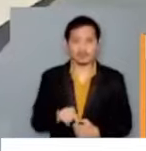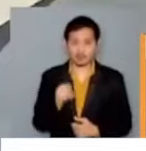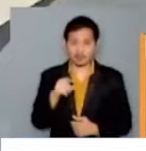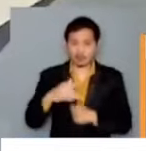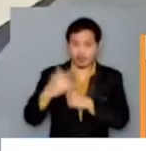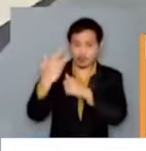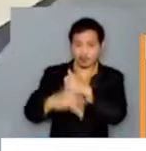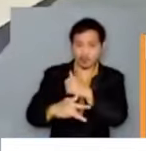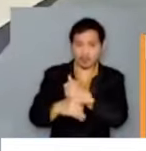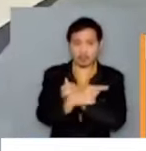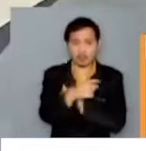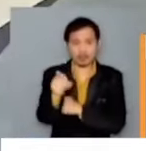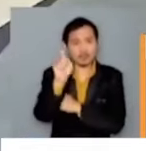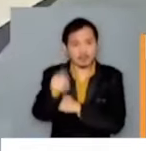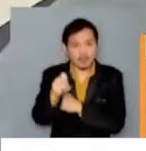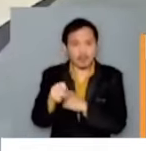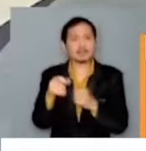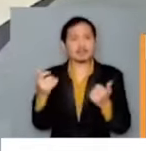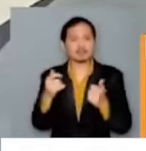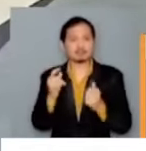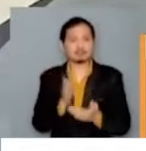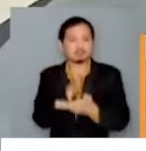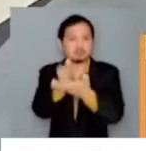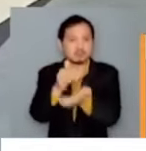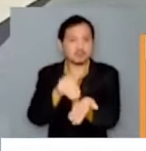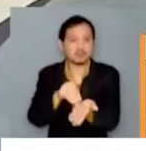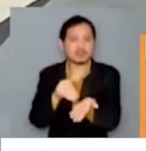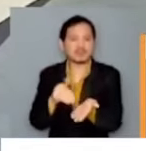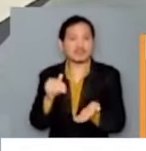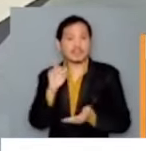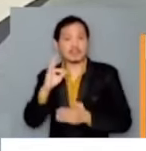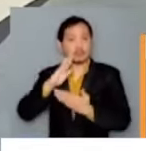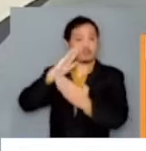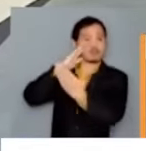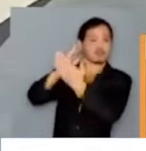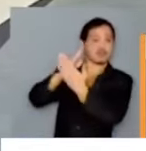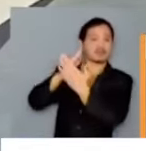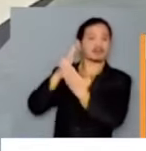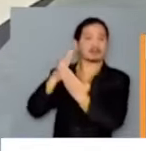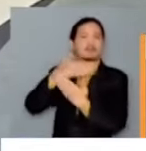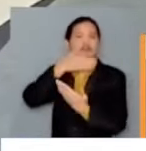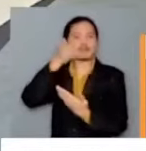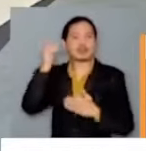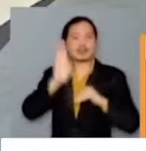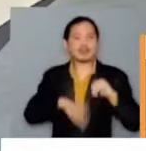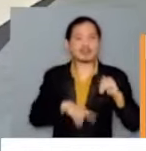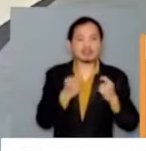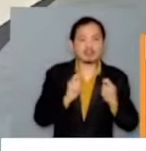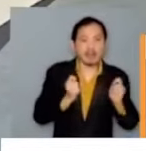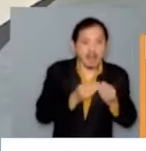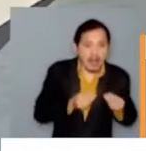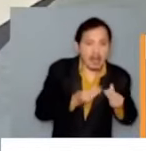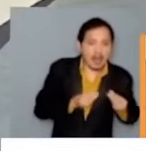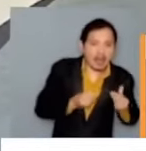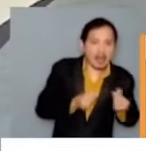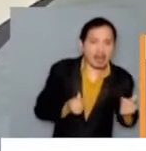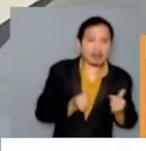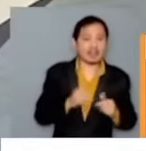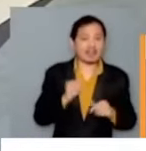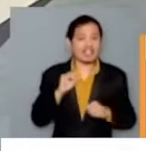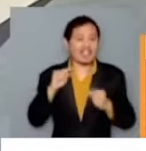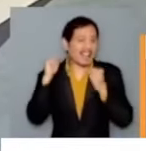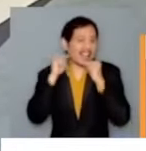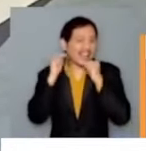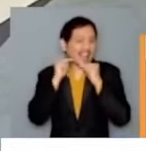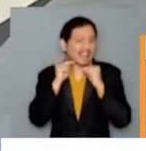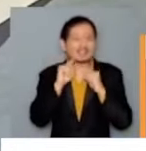ng agapan. Kasi prevention, it's cheaper than cure. Opo. Yun nga po, pag masakit na po yung ating ngipin, hindi na kasi siya